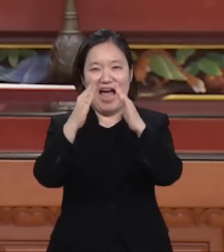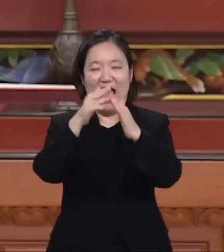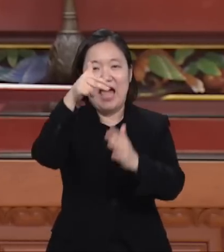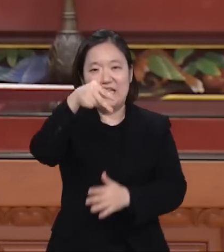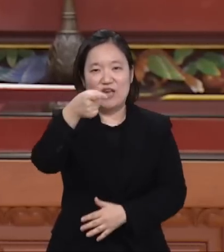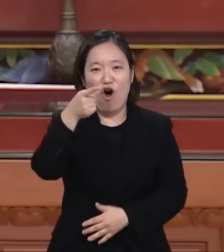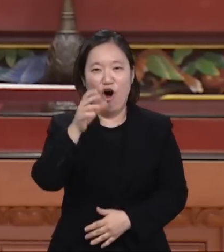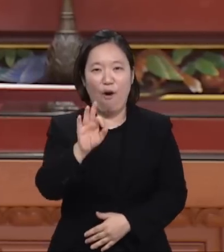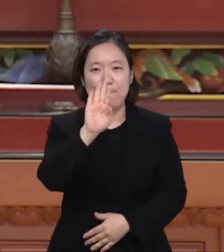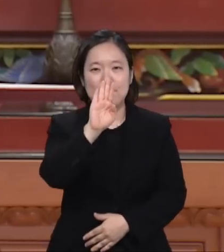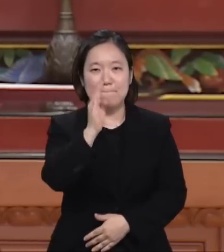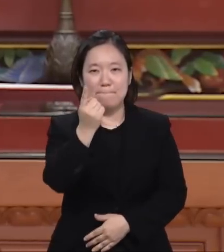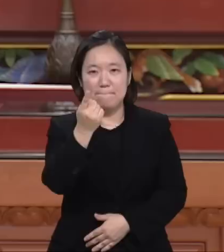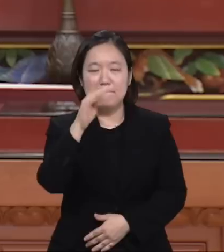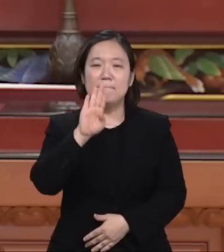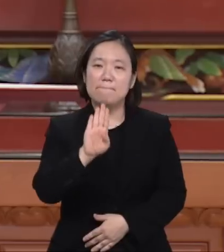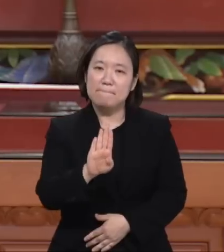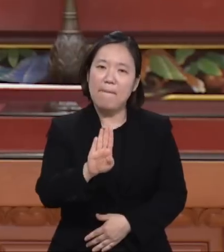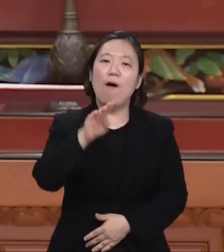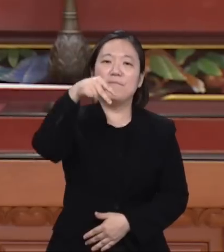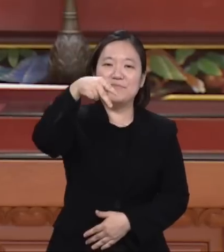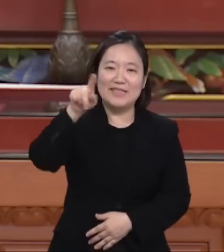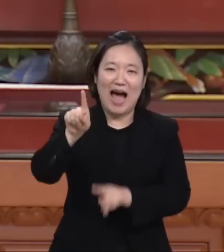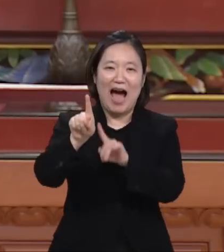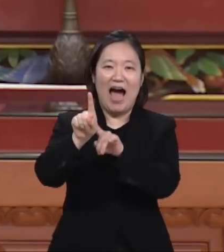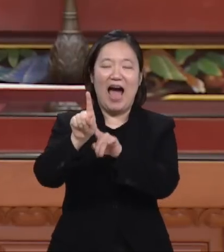소나무가 찾아왔습니다 자